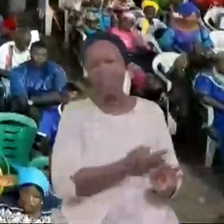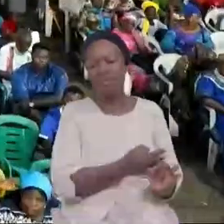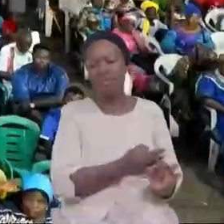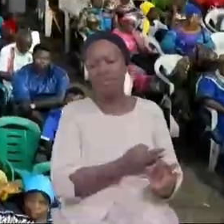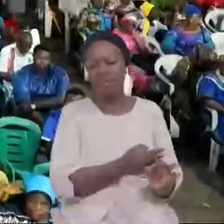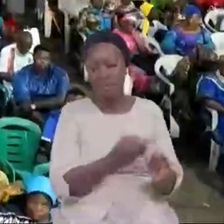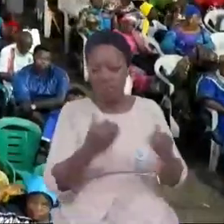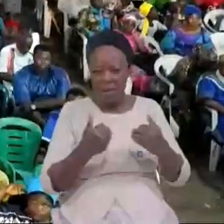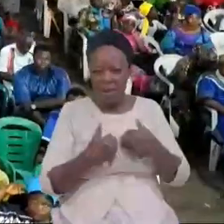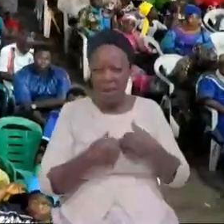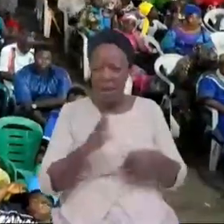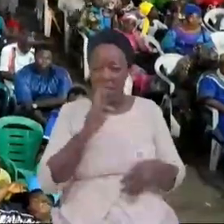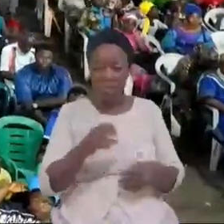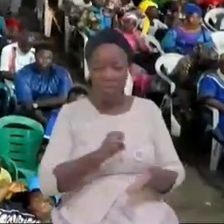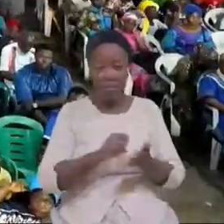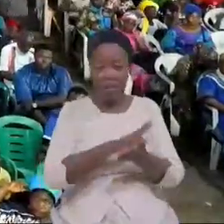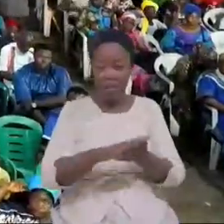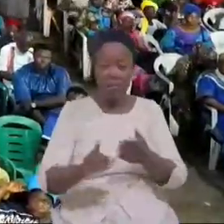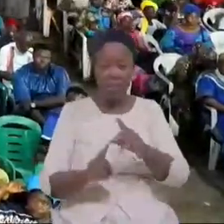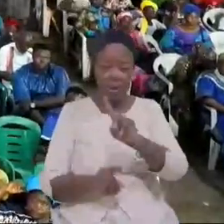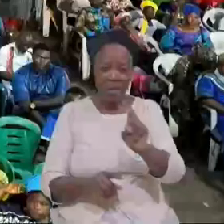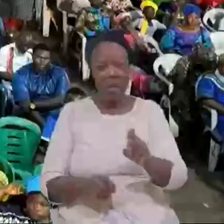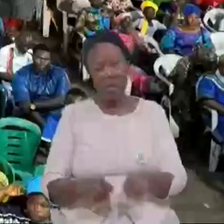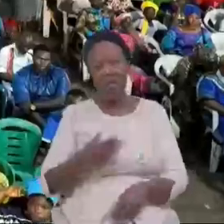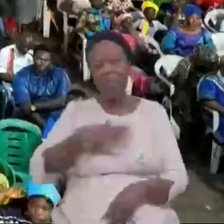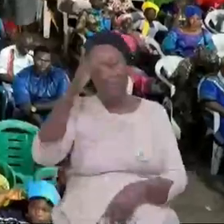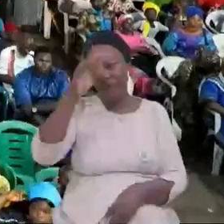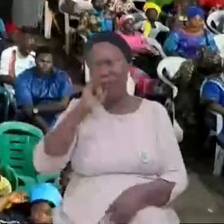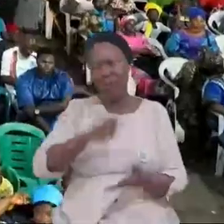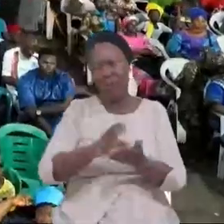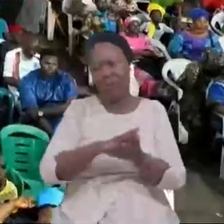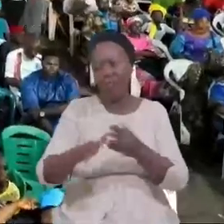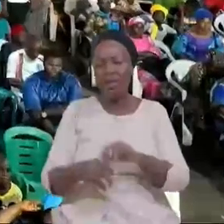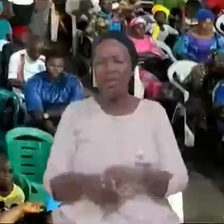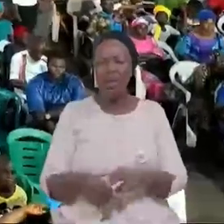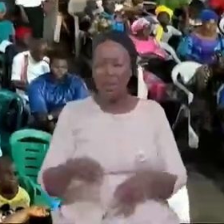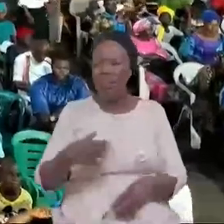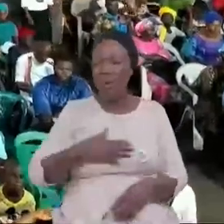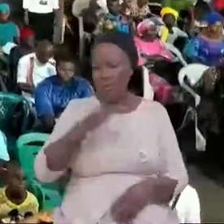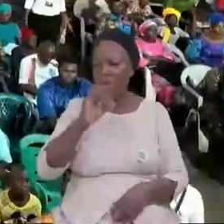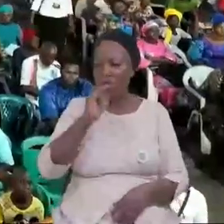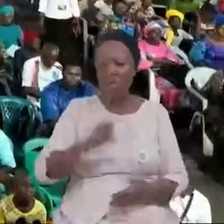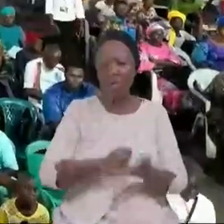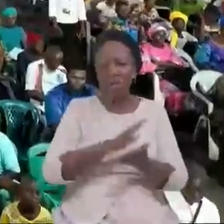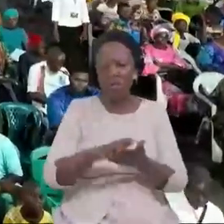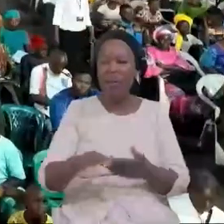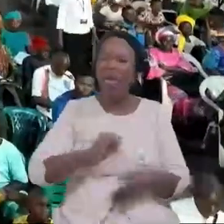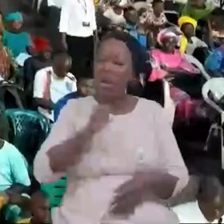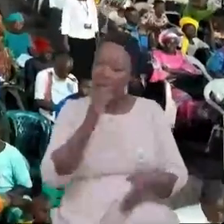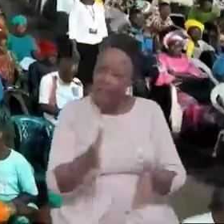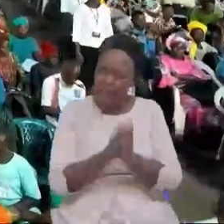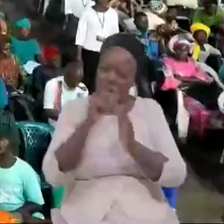Est-ce que tu es sanctifié? Papa est sanctifié? Maman est sanctifiée, je te